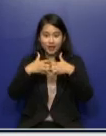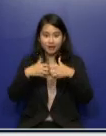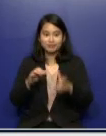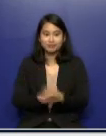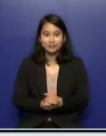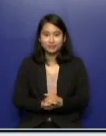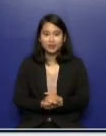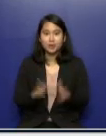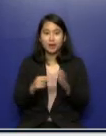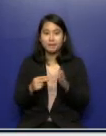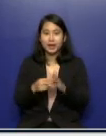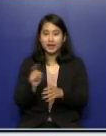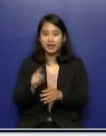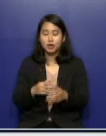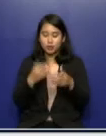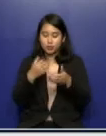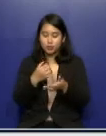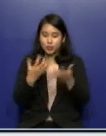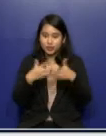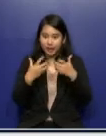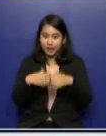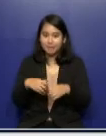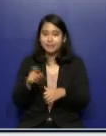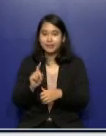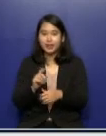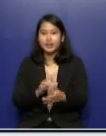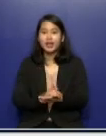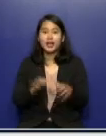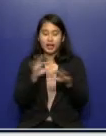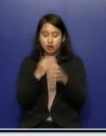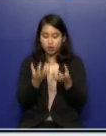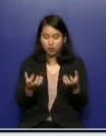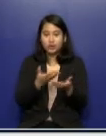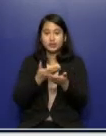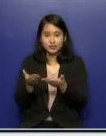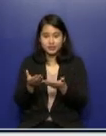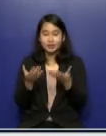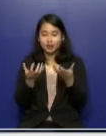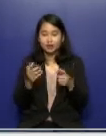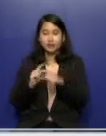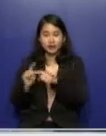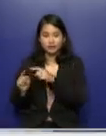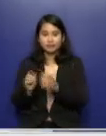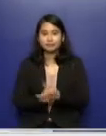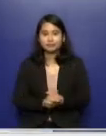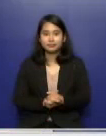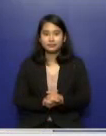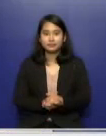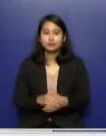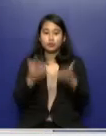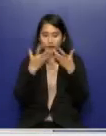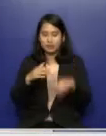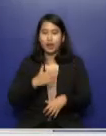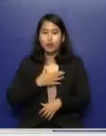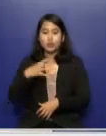สาหกรรมแบบพึ่งพาหรือที่เราไปซื้อชิ้นส่วนเข้ามาประกอบเหมือนที่ผ่านมาเป็นอุตสาหกรรมที่เราอยาก